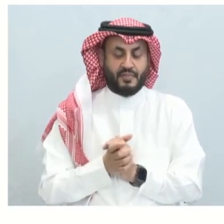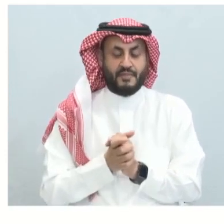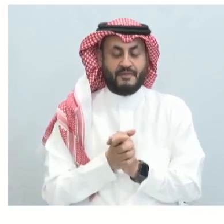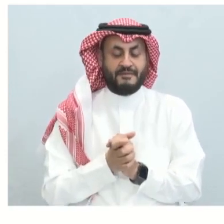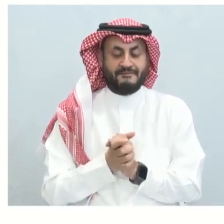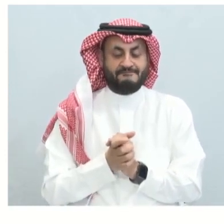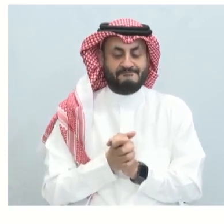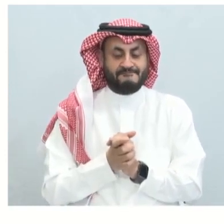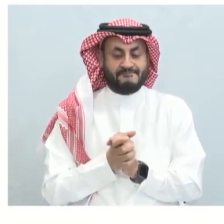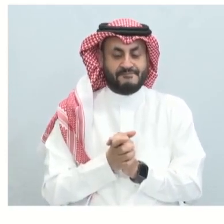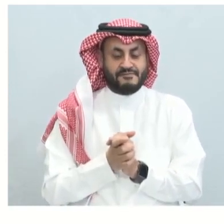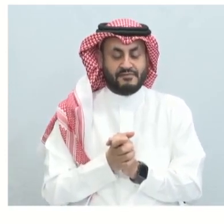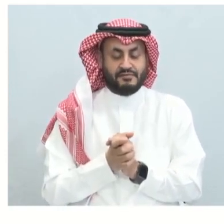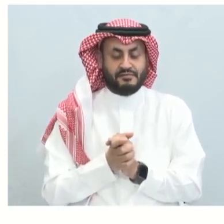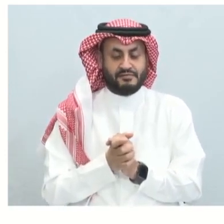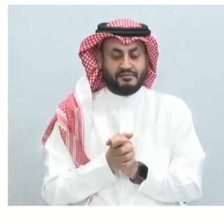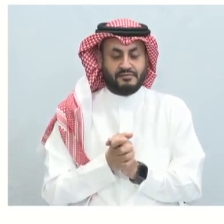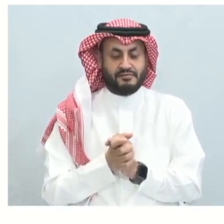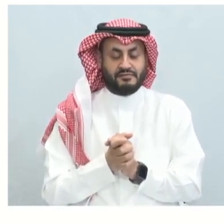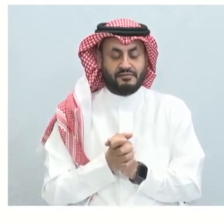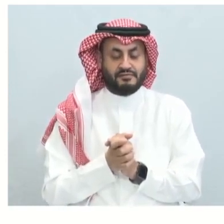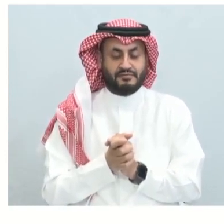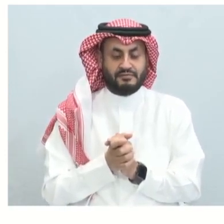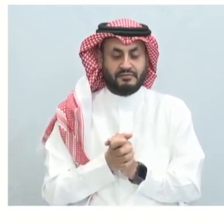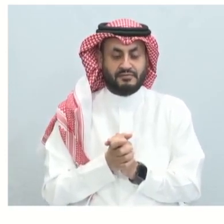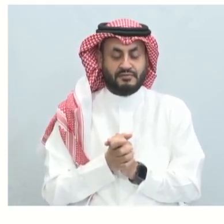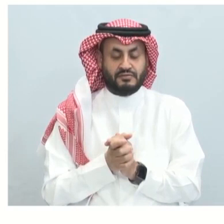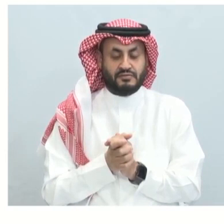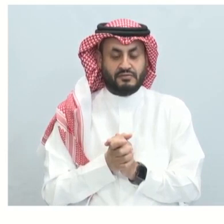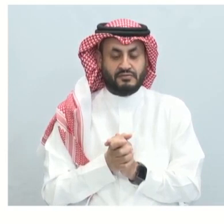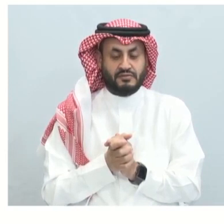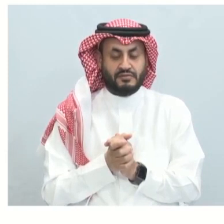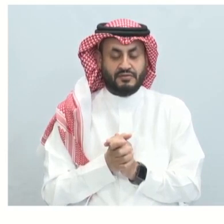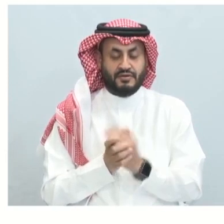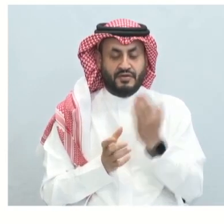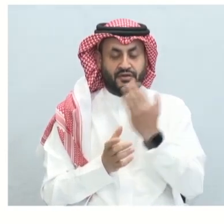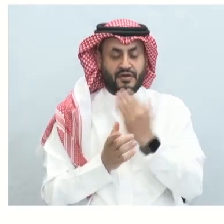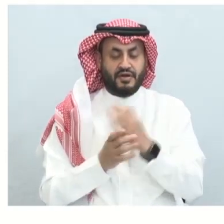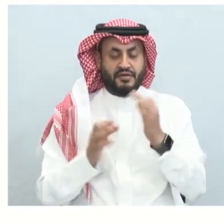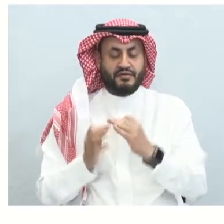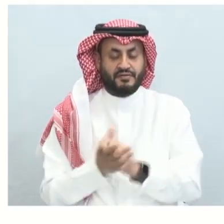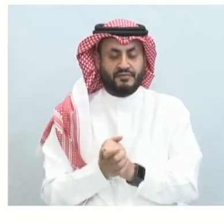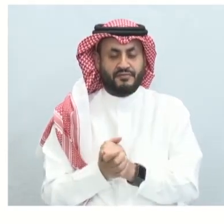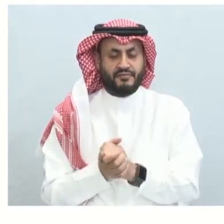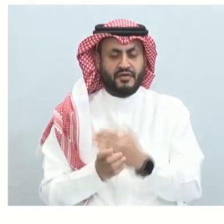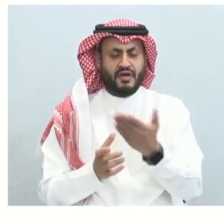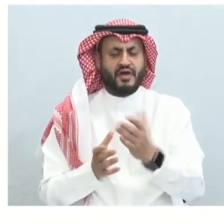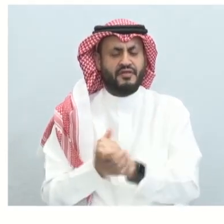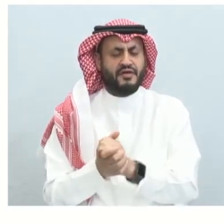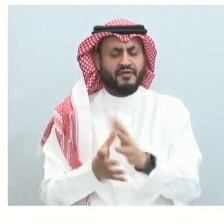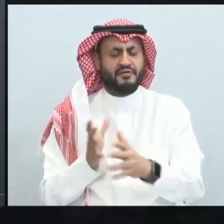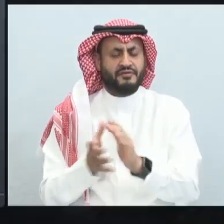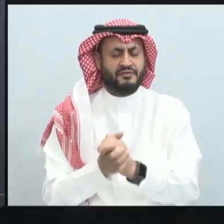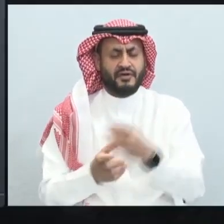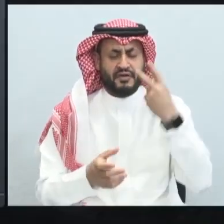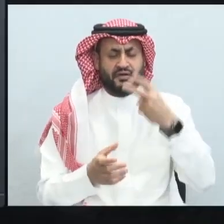انشاناهن انشاء فجعلناهن ابكارا عربا اترابا هذا الخبر نلاحظ